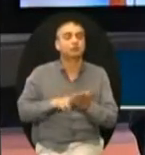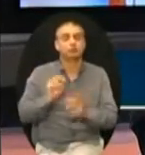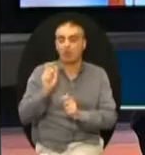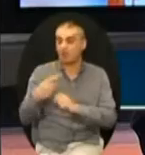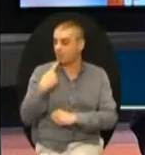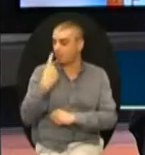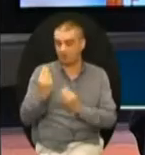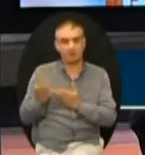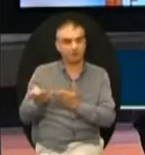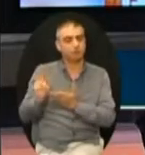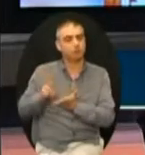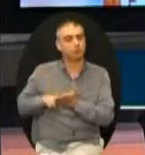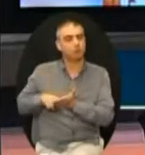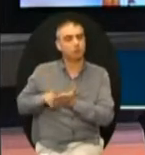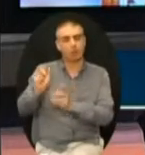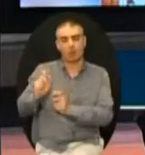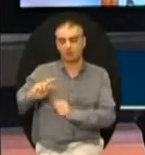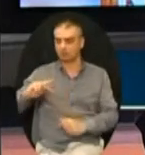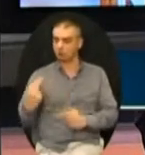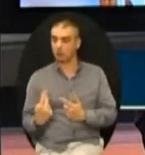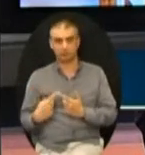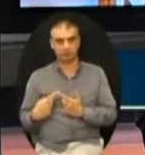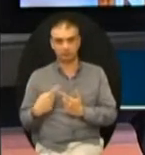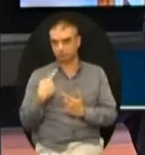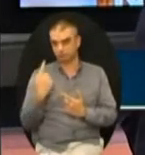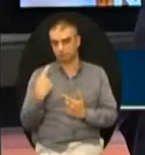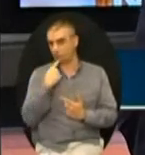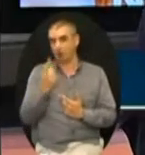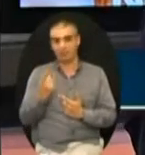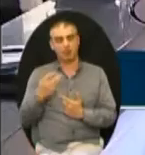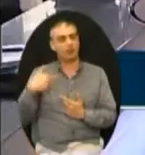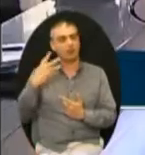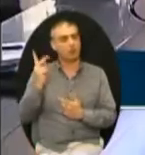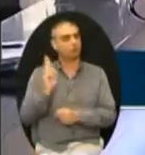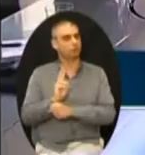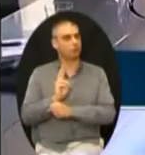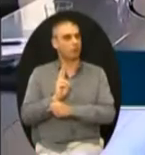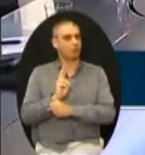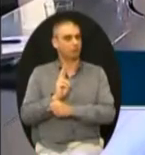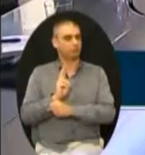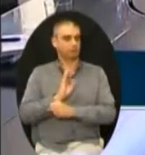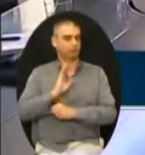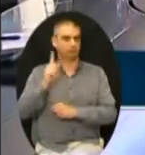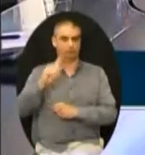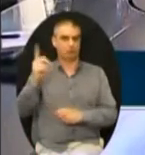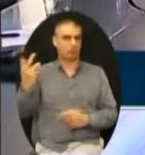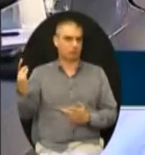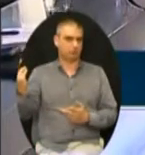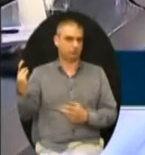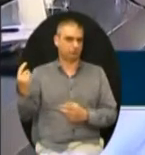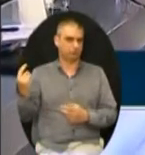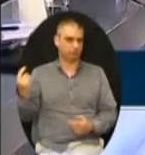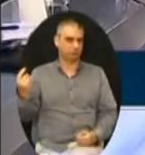אדם לומר דברים, יש גם את הזכות של האדם השני, שעליו נאמרים הדברים, להיות מוגן וחסין מפני הפגיעה